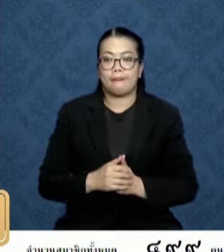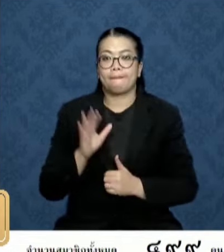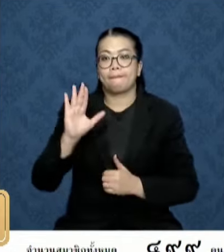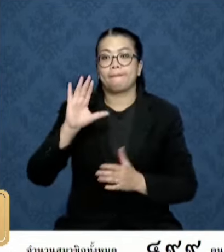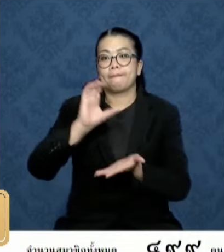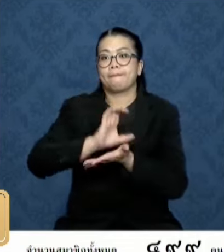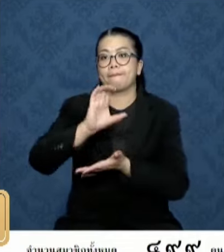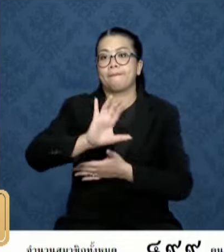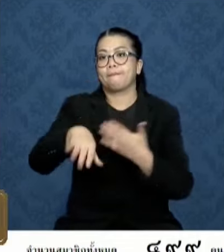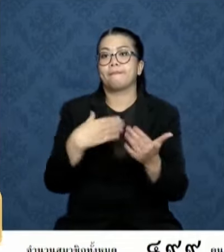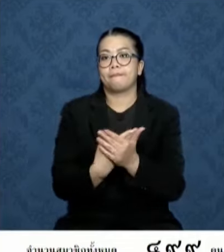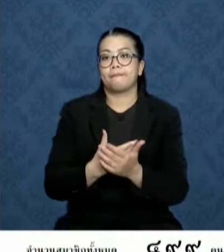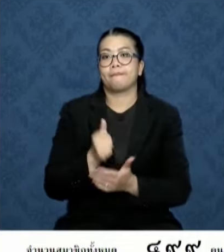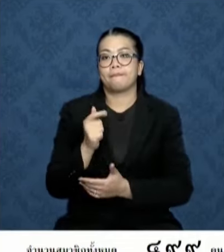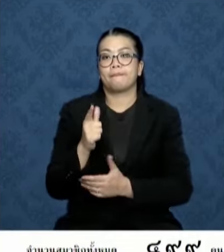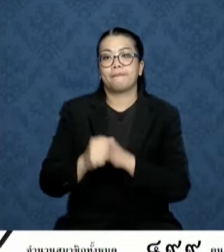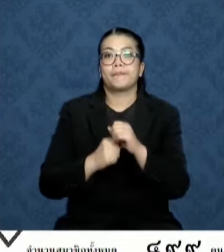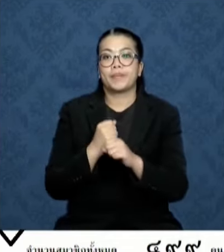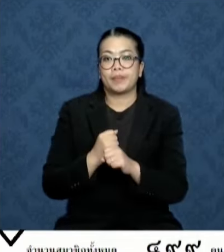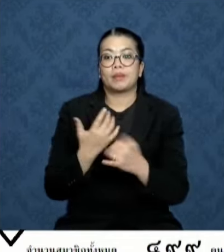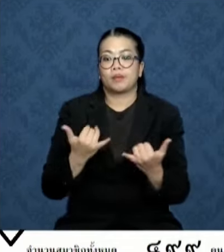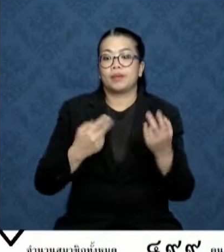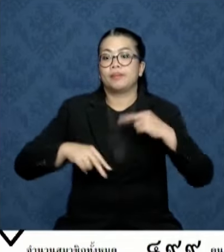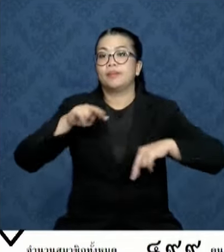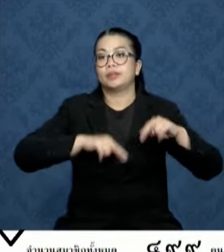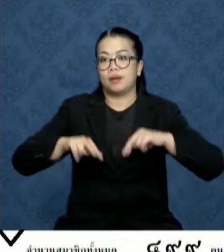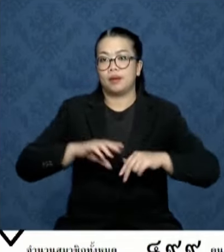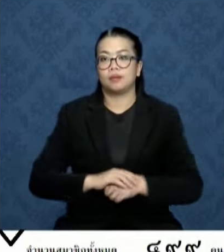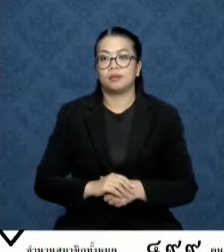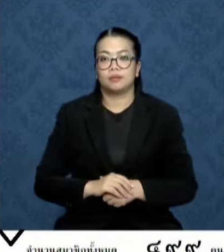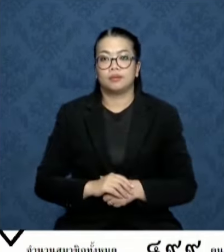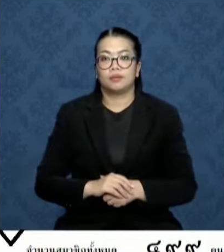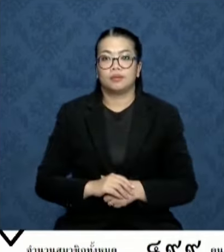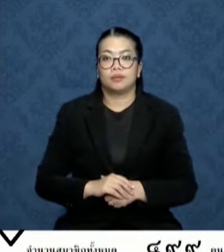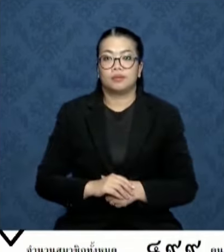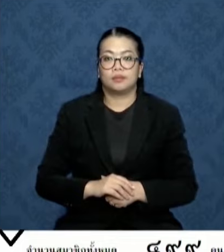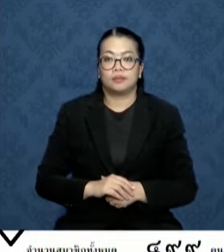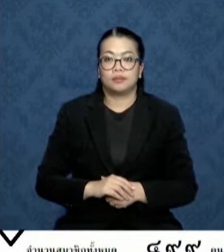ของงบประมาณ รายจ่ายประจำปี ที่เรากำลงพิจารณา ในสภาวัี้